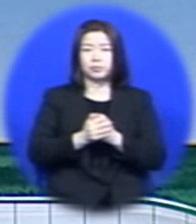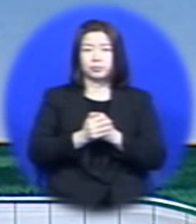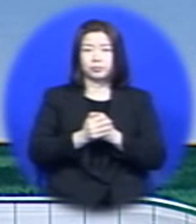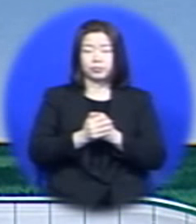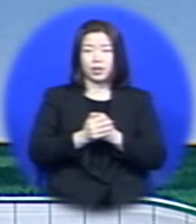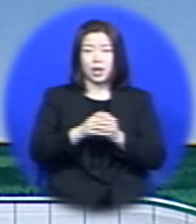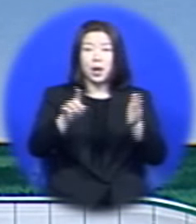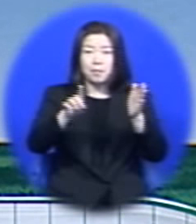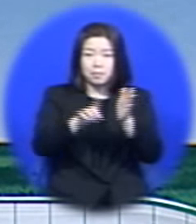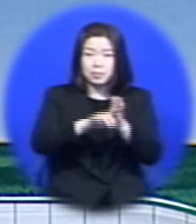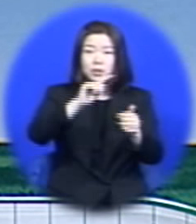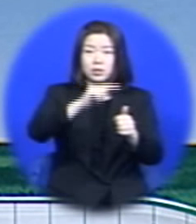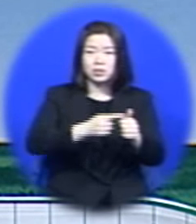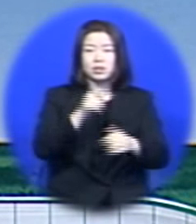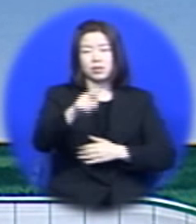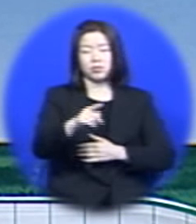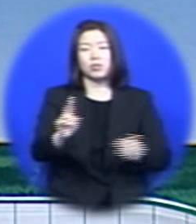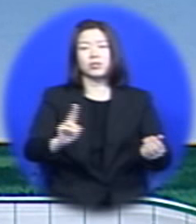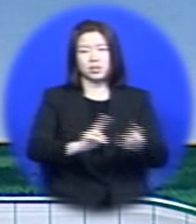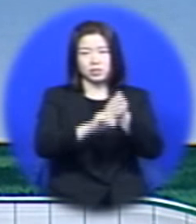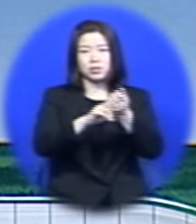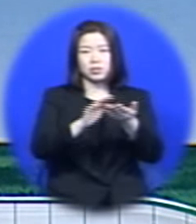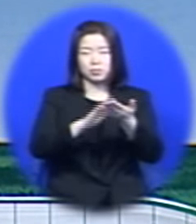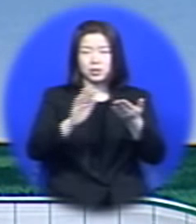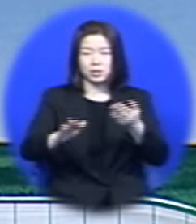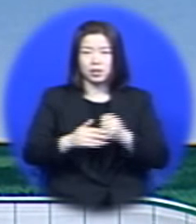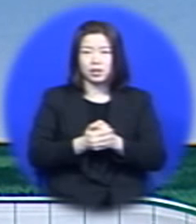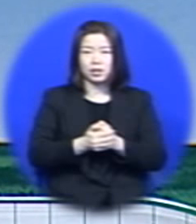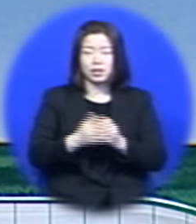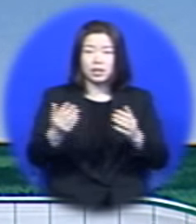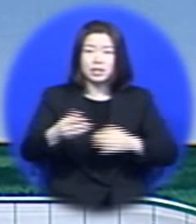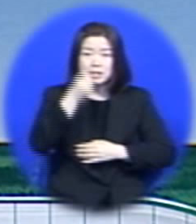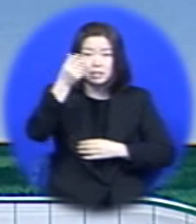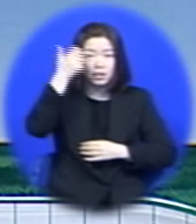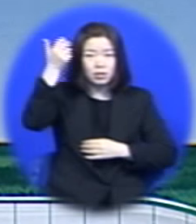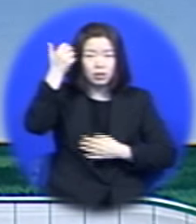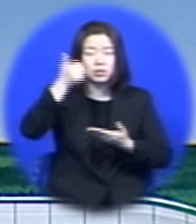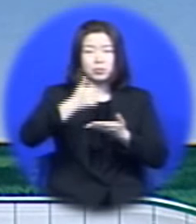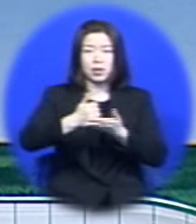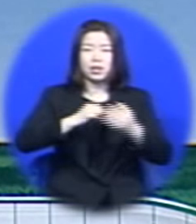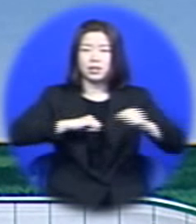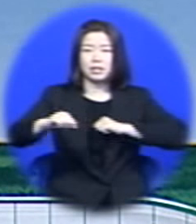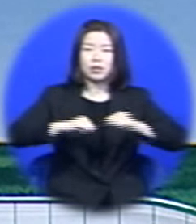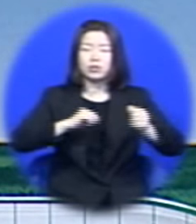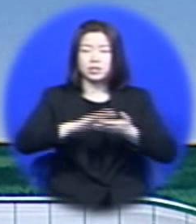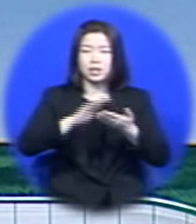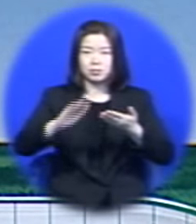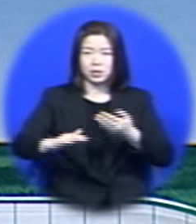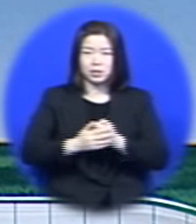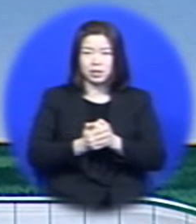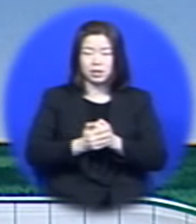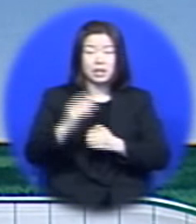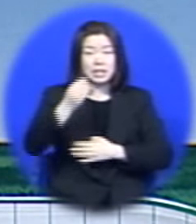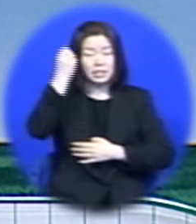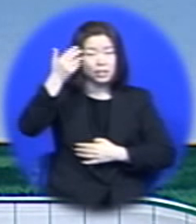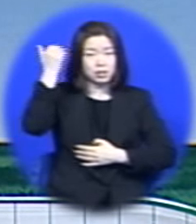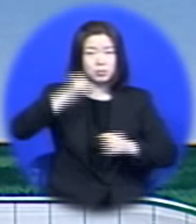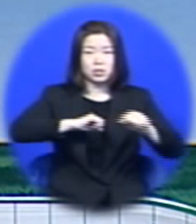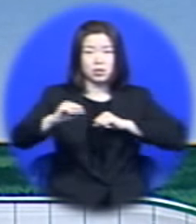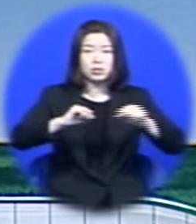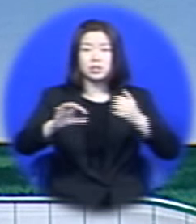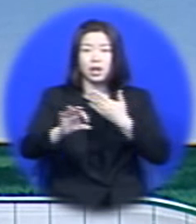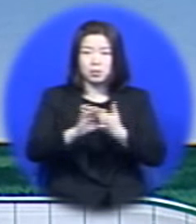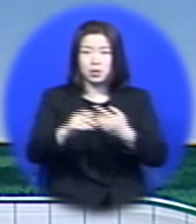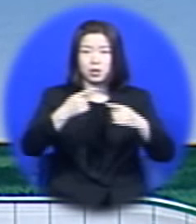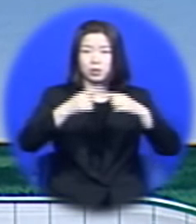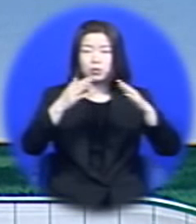믿어지시는 게 기적이죠. 성령의 역사죠. 성령이 역사하시면 교회가 하나